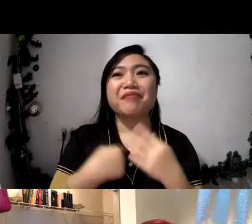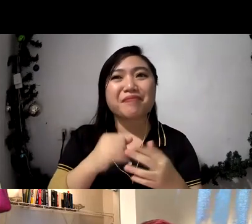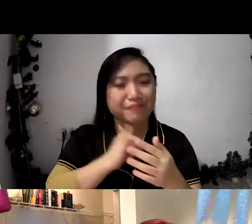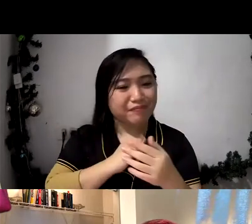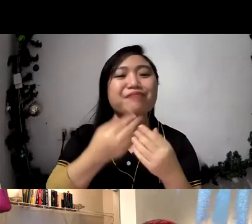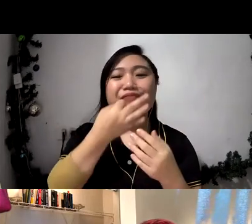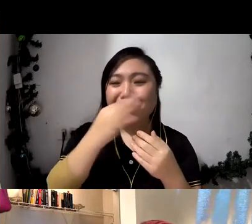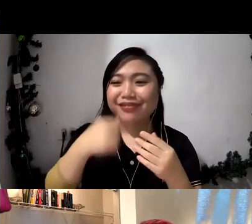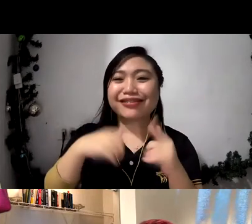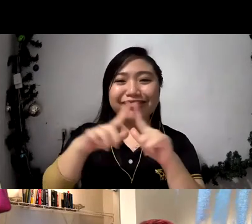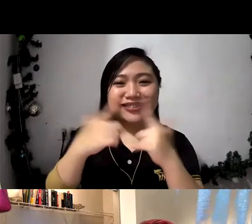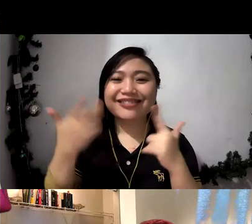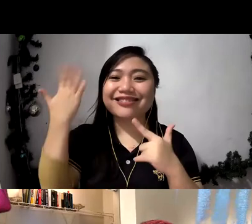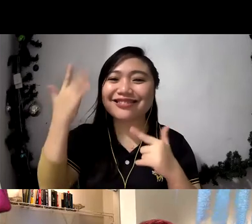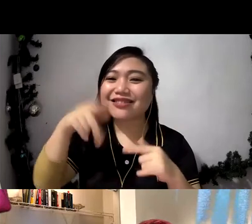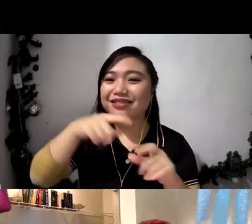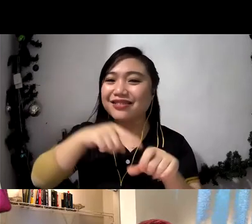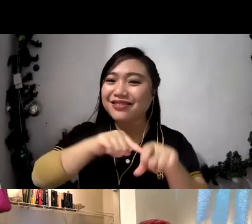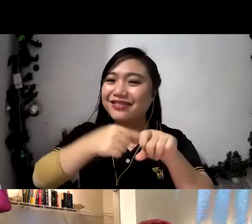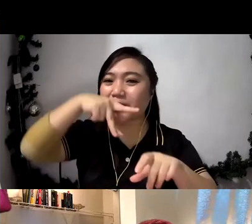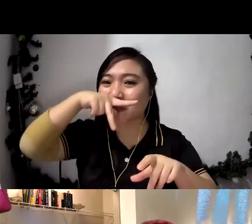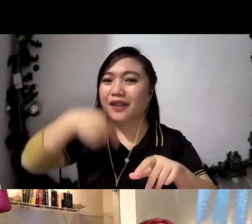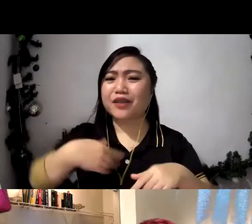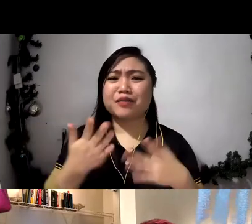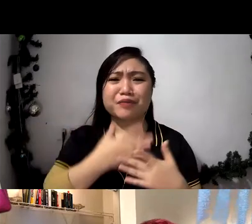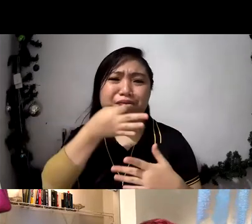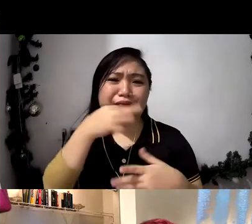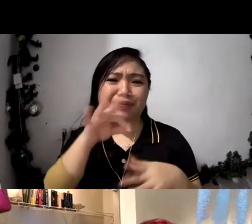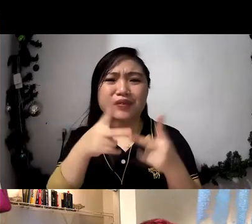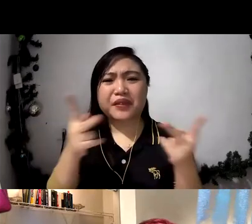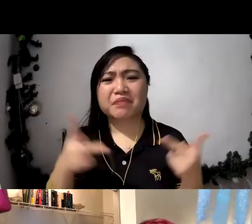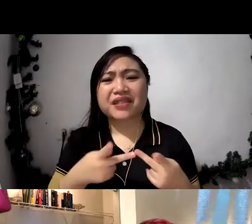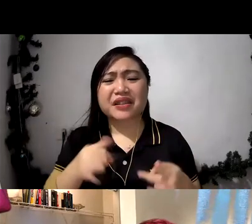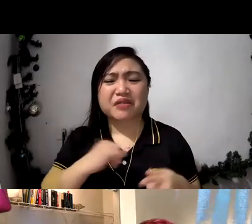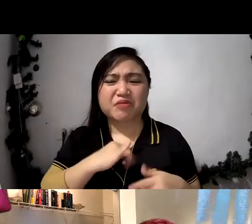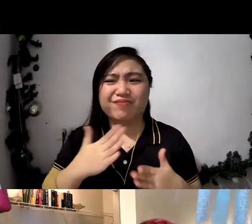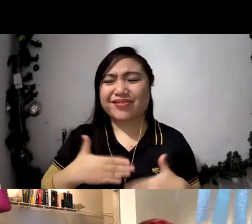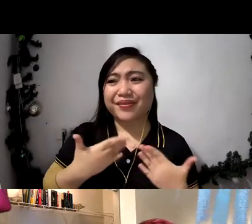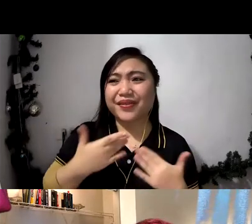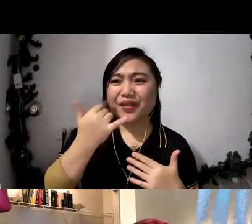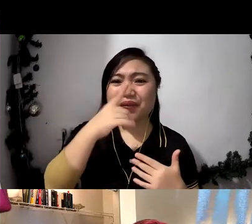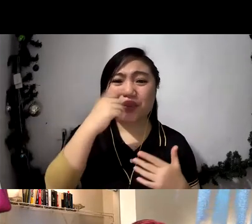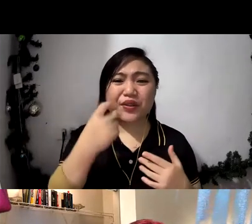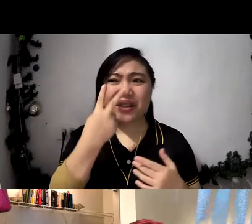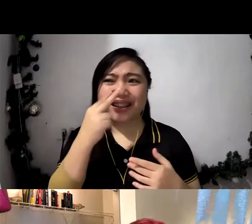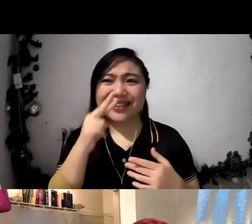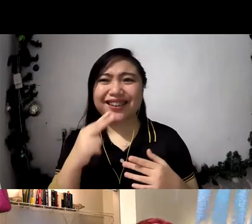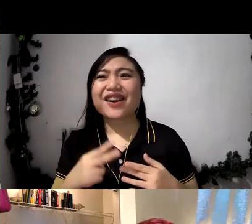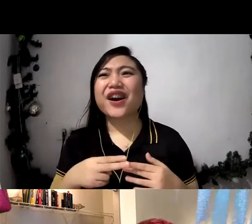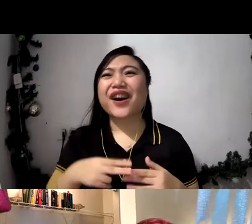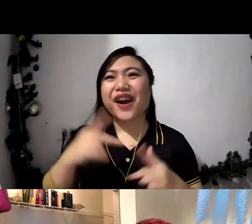isa yan sa pinakapaborito kong lugar, no, at nakakatuwa, no, kapag yung library, minsan nararamdaman mo parang bahay mo,